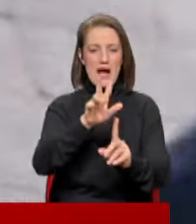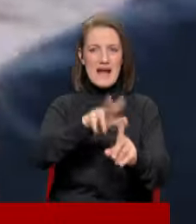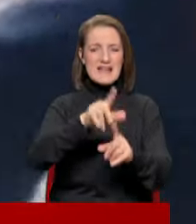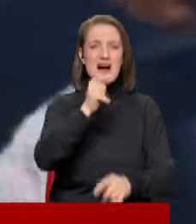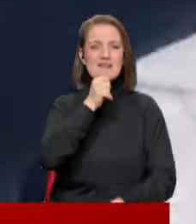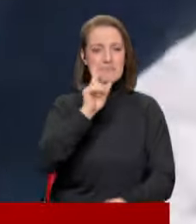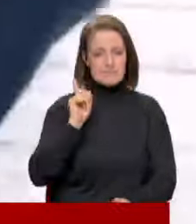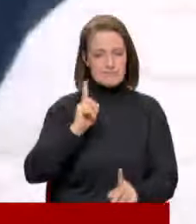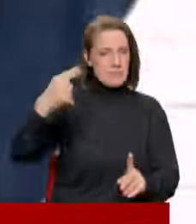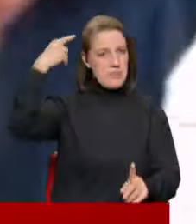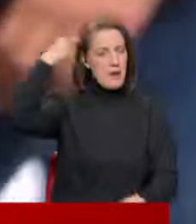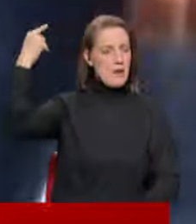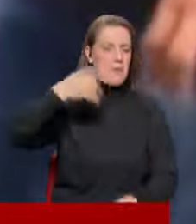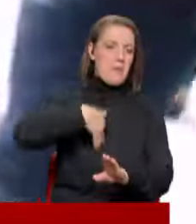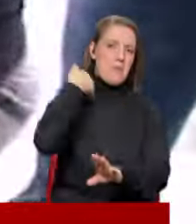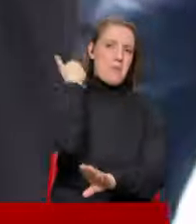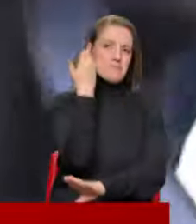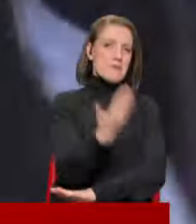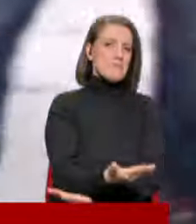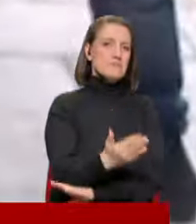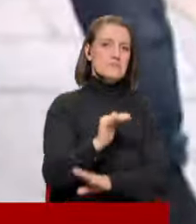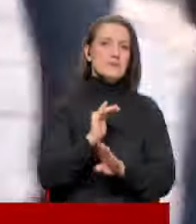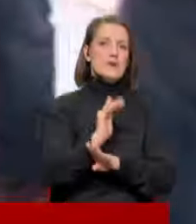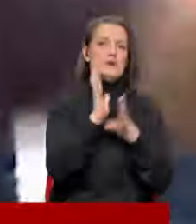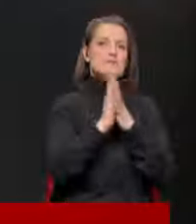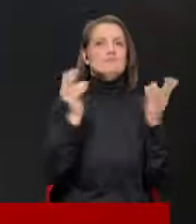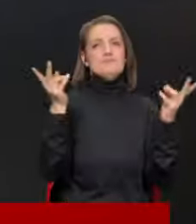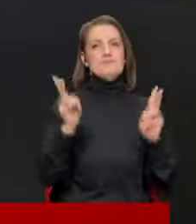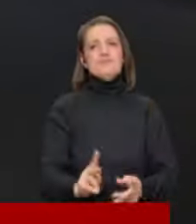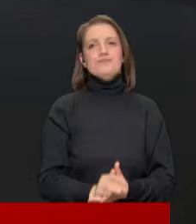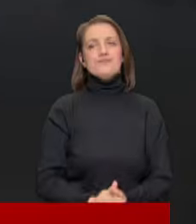isabet etti kanlar içinde yere yığılan kurt hayatını